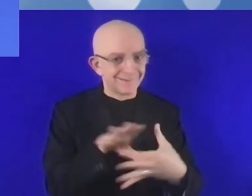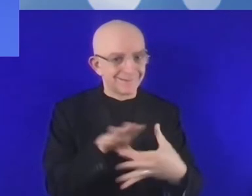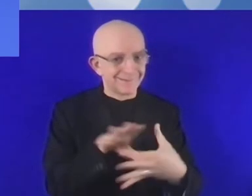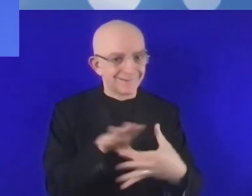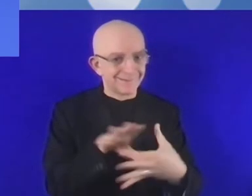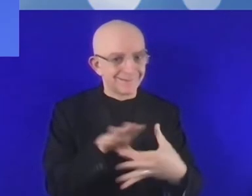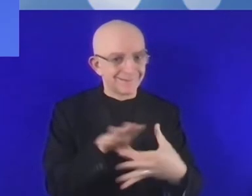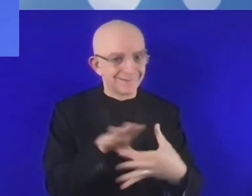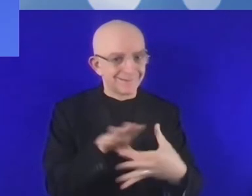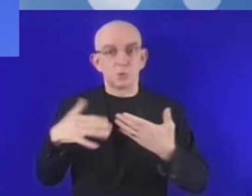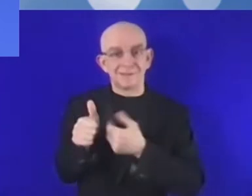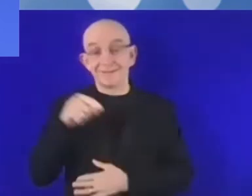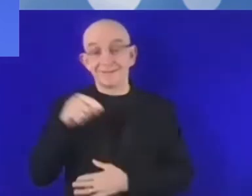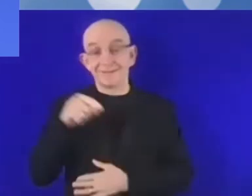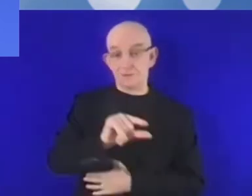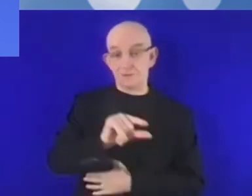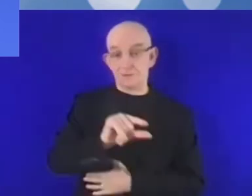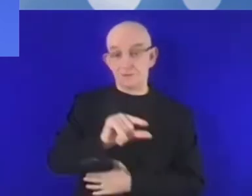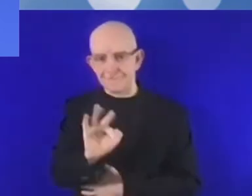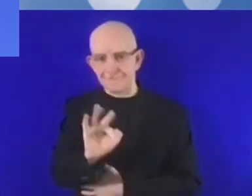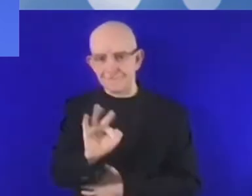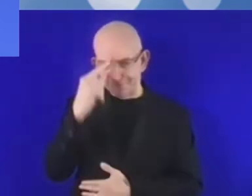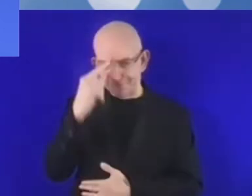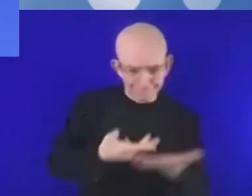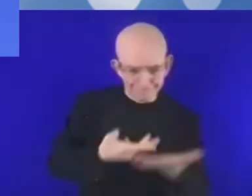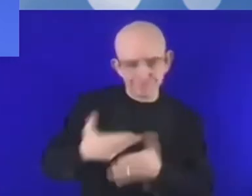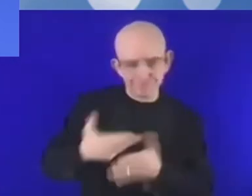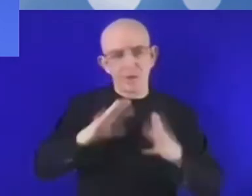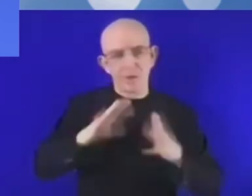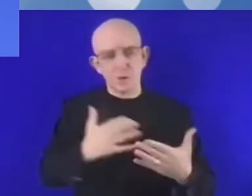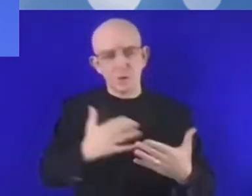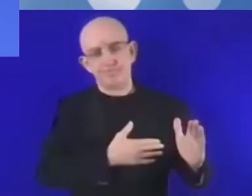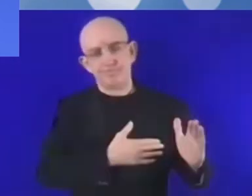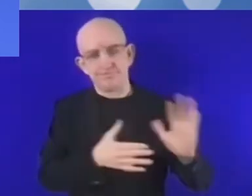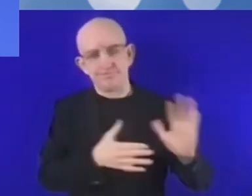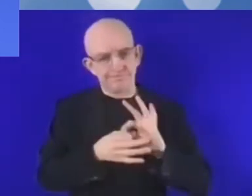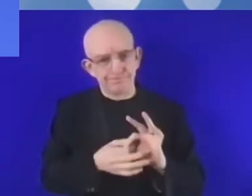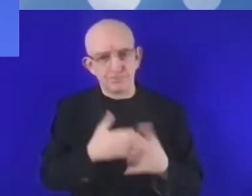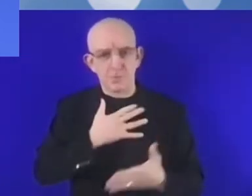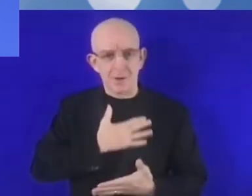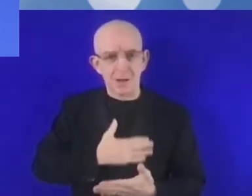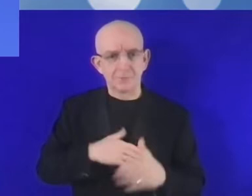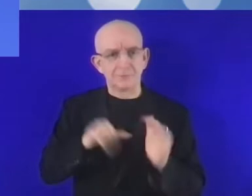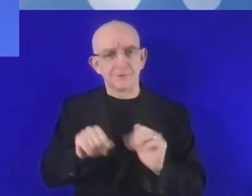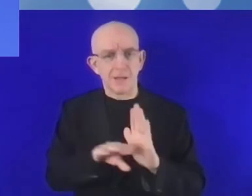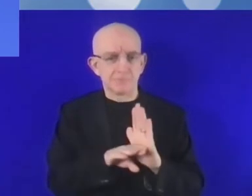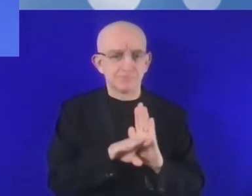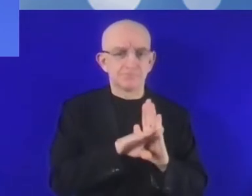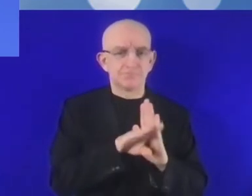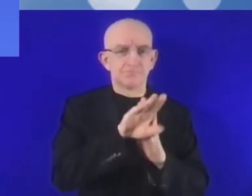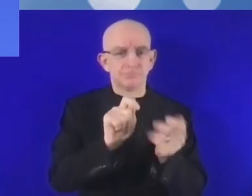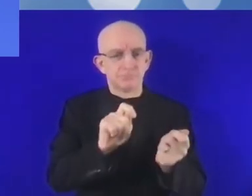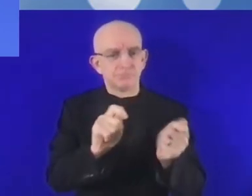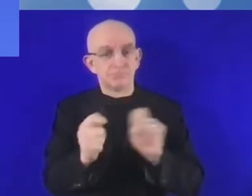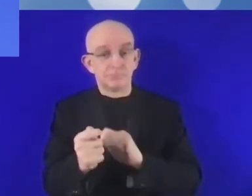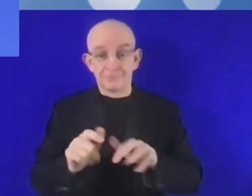البعض. وأبرزت الجائحة على الظاهرة أن الأشخاص غير المتصلين بالإنترنت